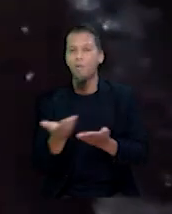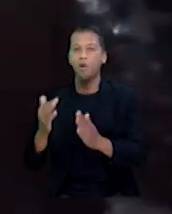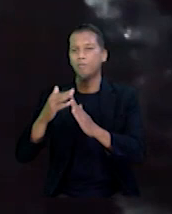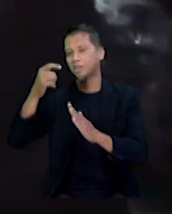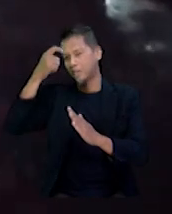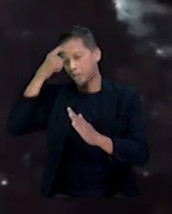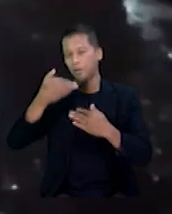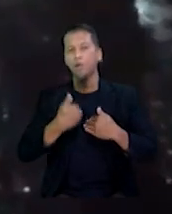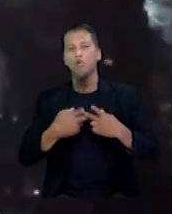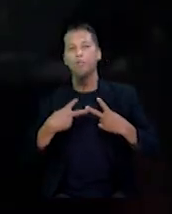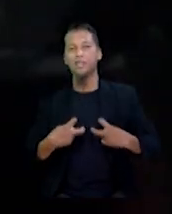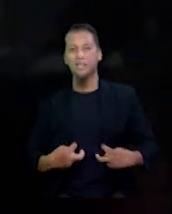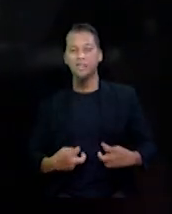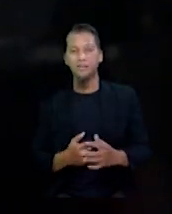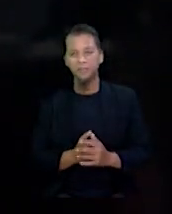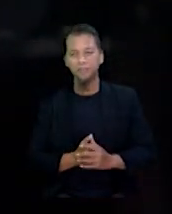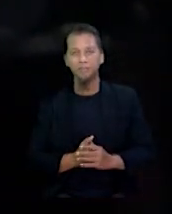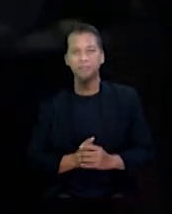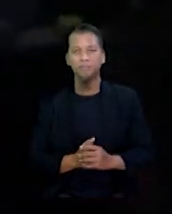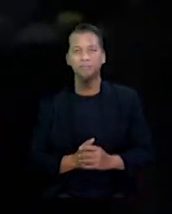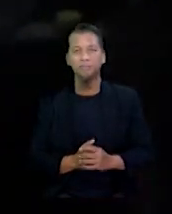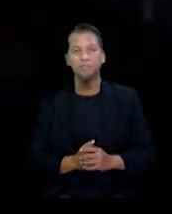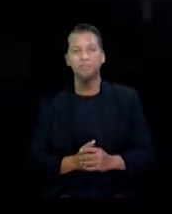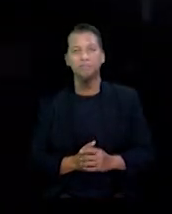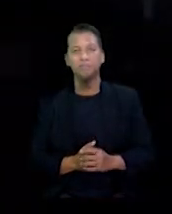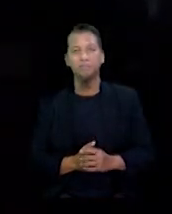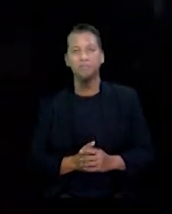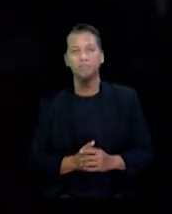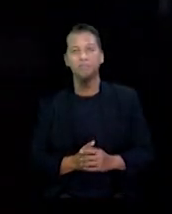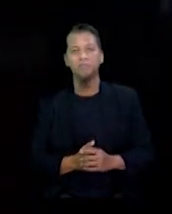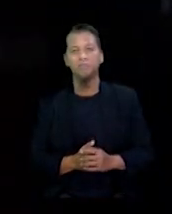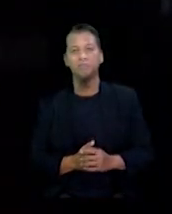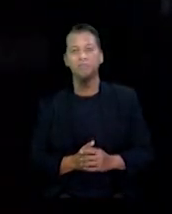Dari Takalar, Sulawesi Selatan, Bukma, iNews melaporkan.